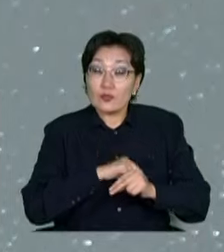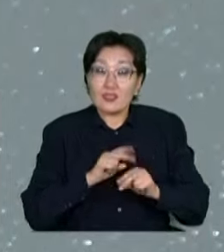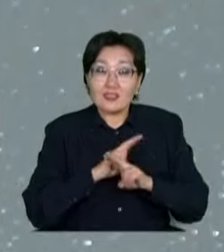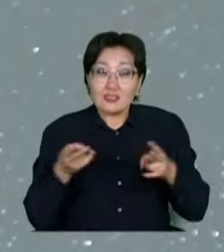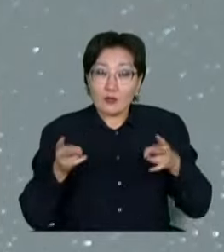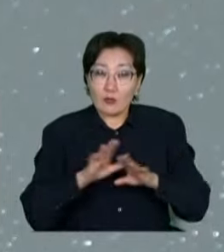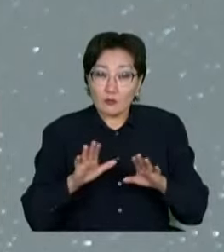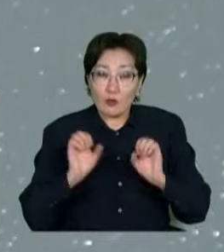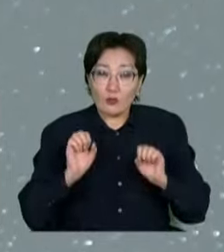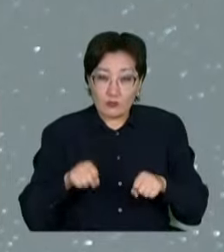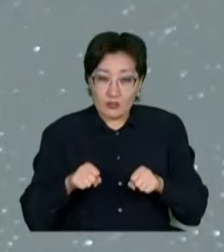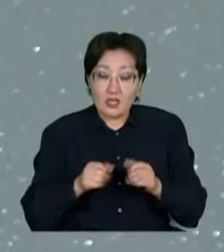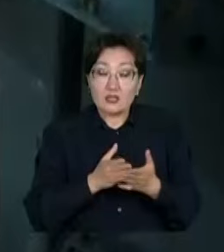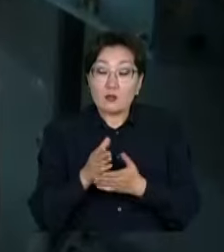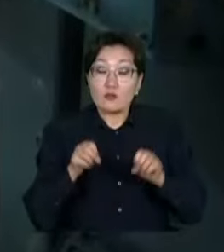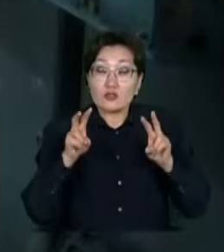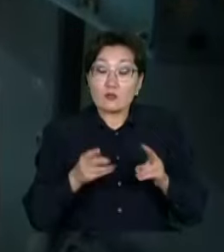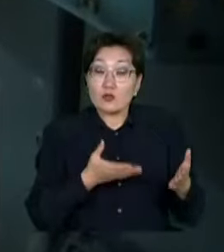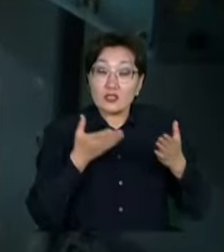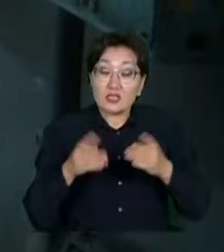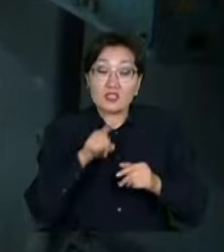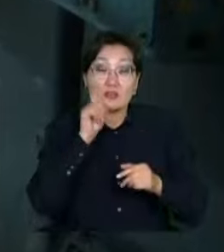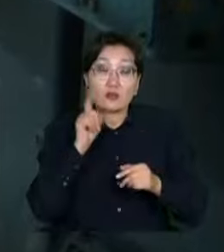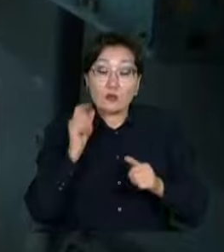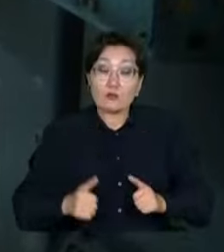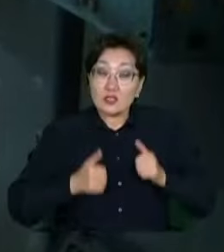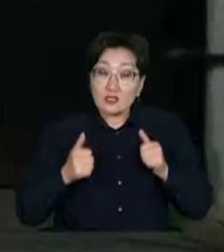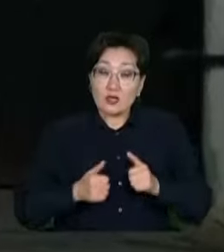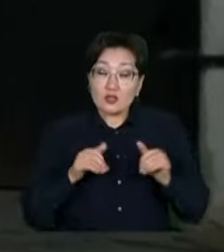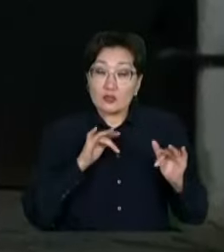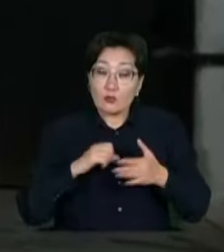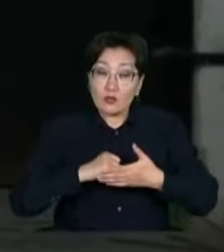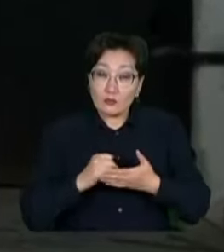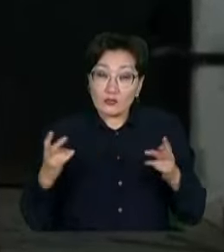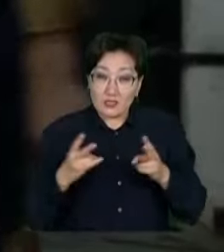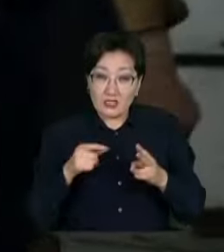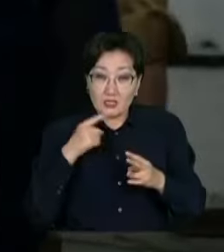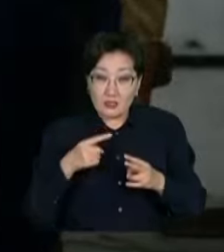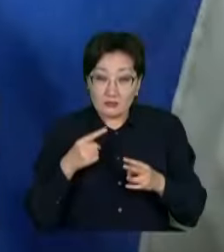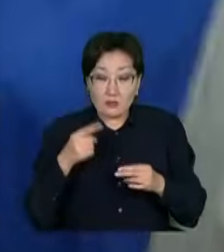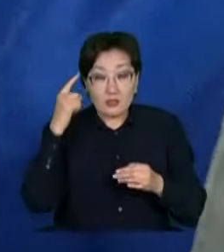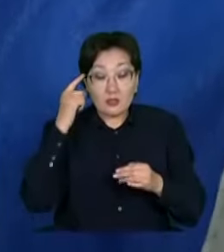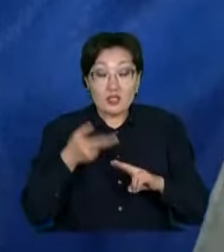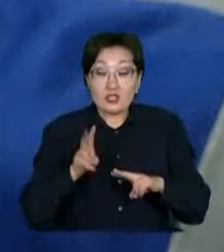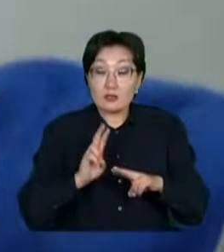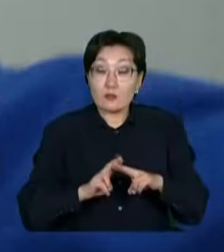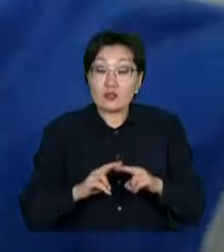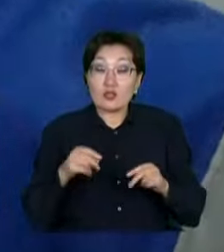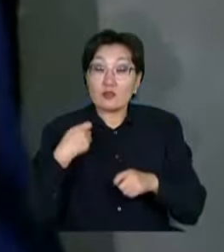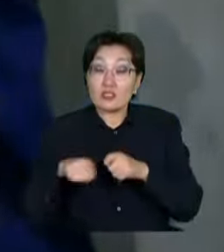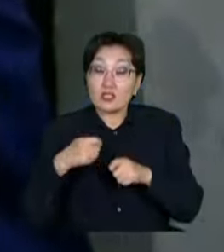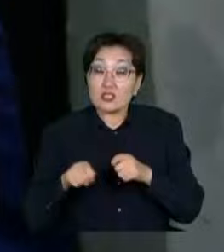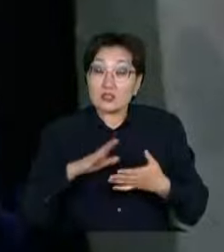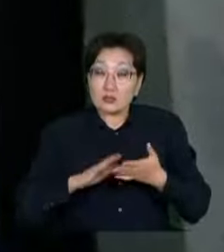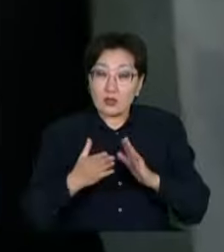ешкім қалмауы мүмкін. Салаға маман тарту үшін жастарды ынталандыратын шаралар қабылдану қажет деп ойлайды. Сонымен қатар қаржыландыру